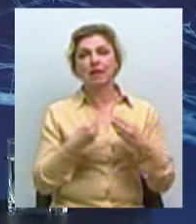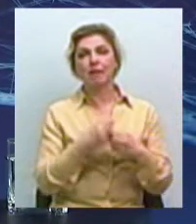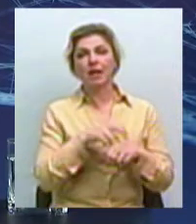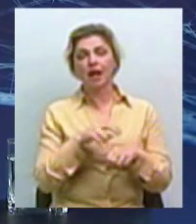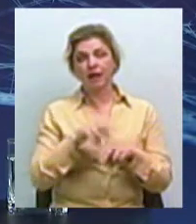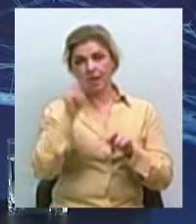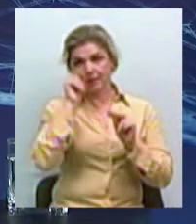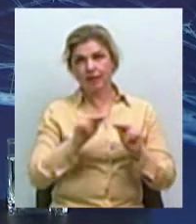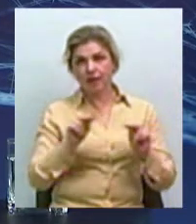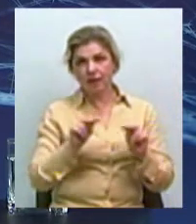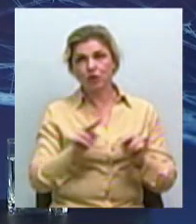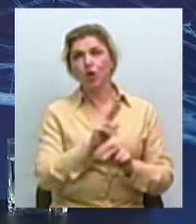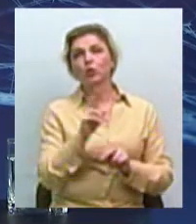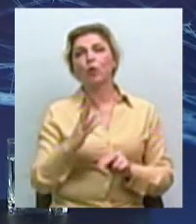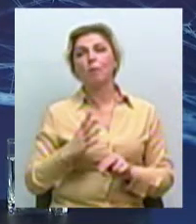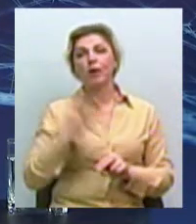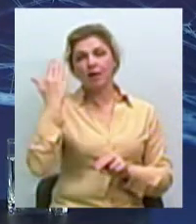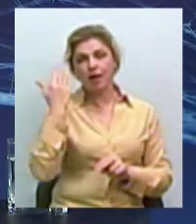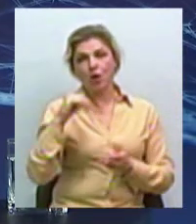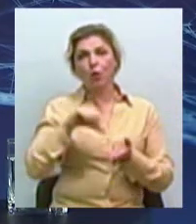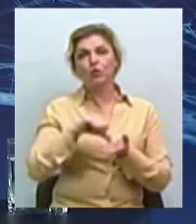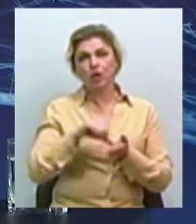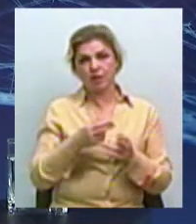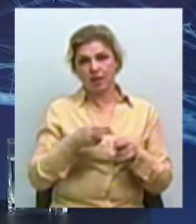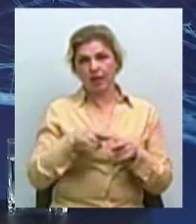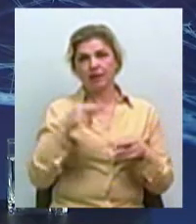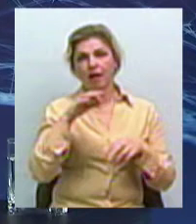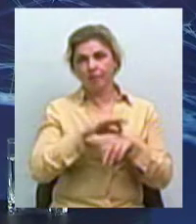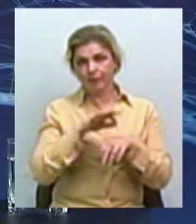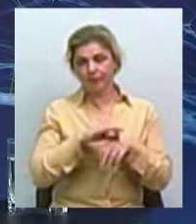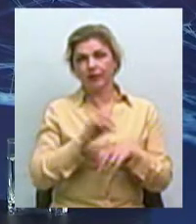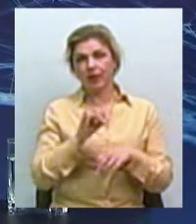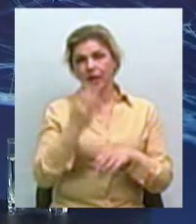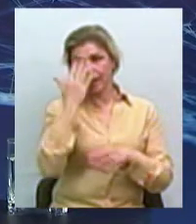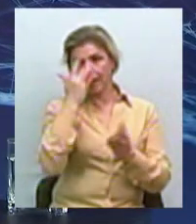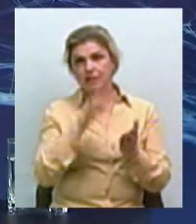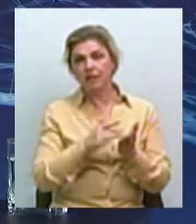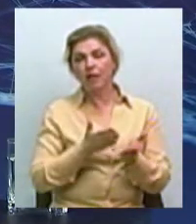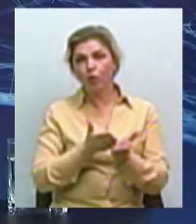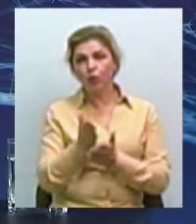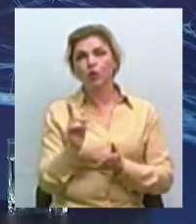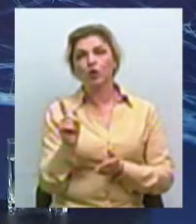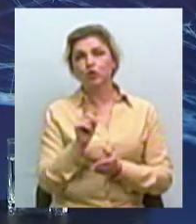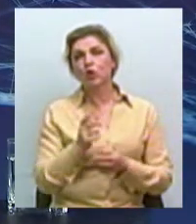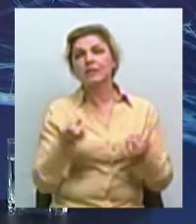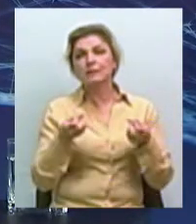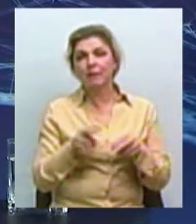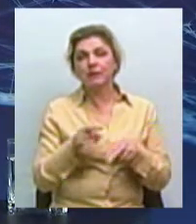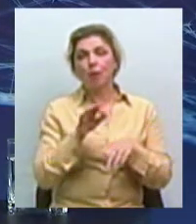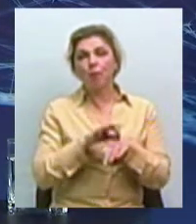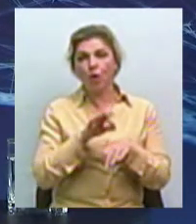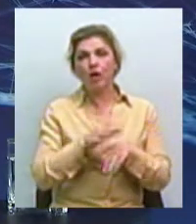заняття, які були безпосередніми учасниками тої дифтерії. І вони націлюють нас на те, що той специфічний біль